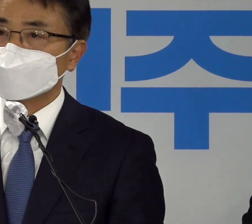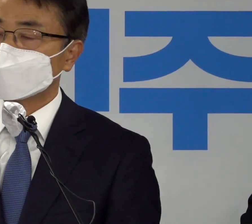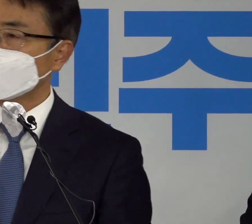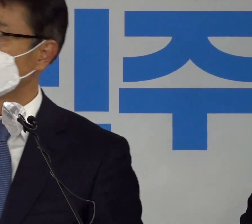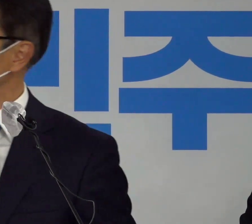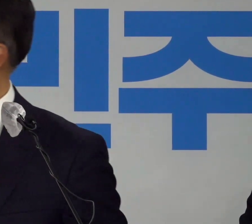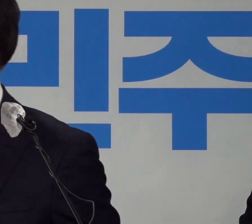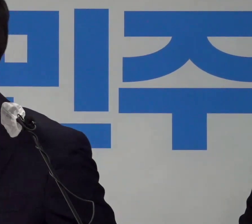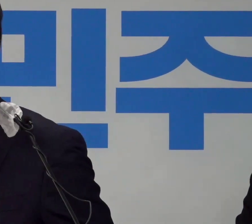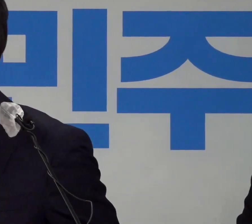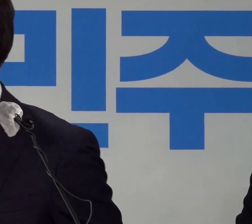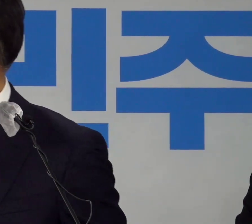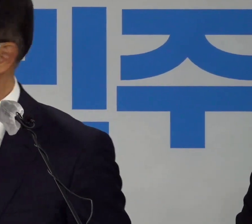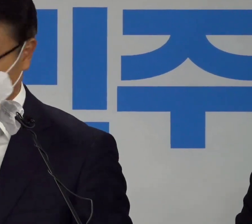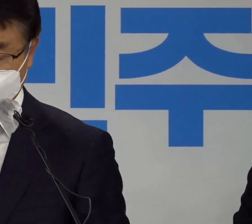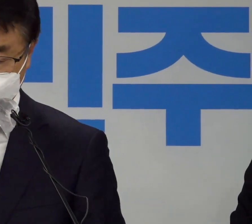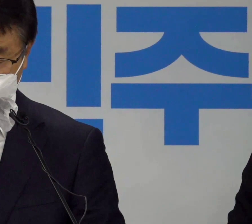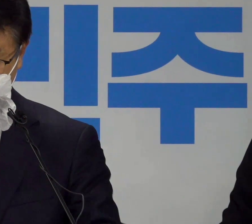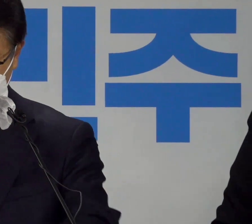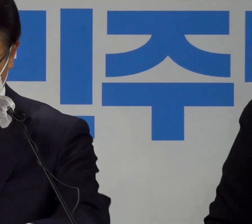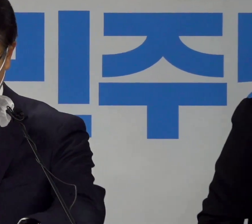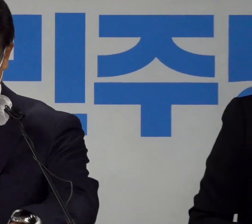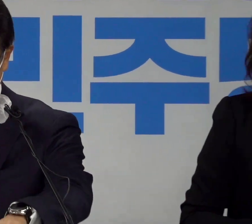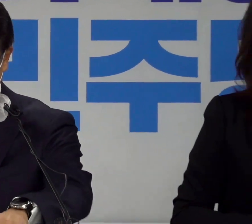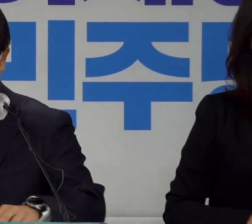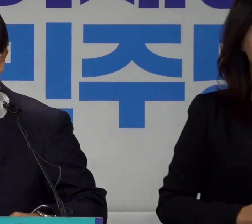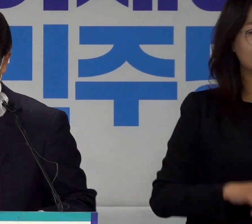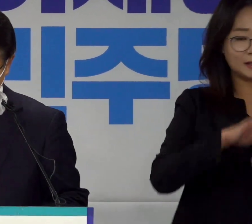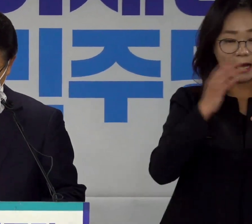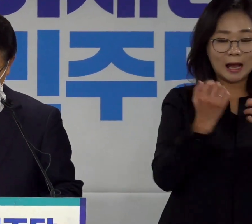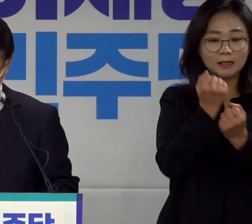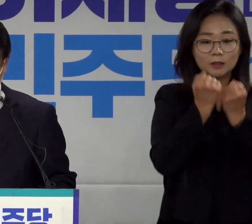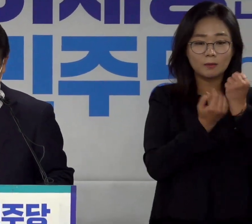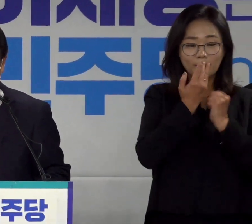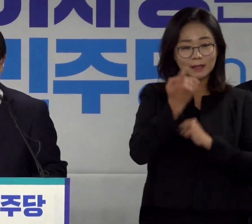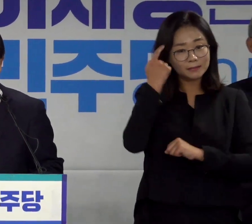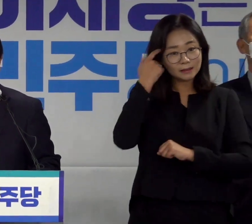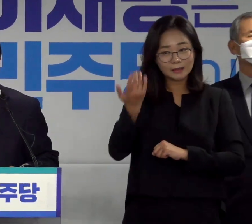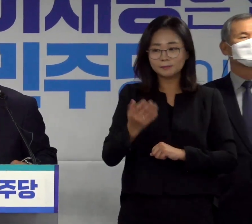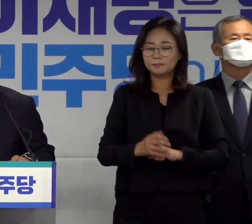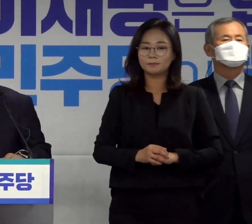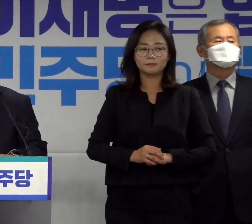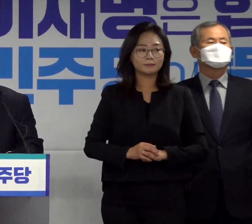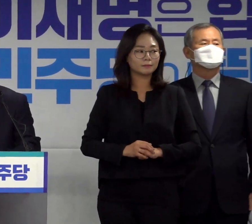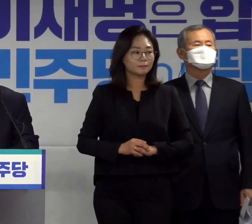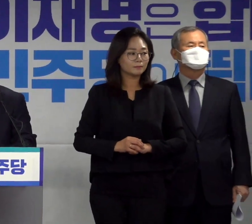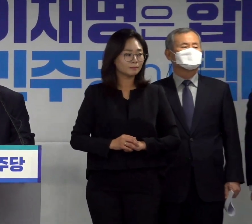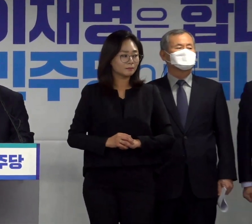김은영 사령관님 혹시 그 개발적으로 한번 말씀드릴 수 있겠습니까? 예.